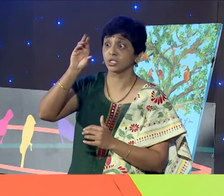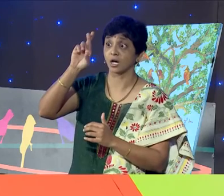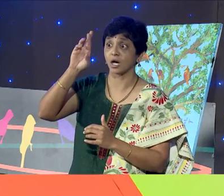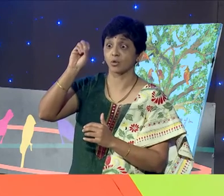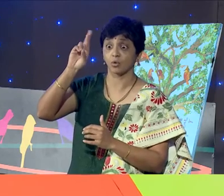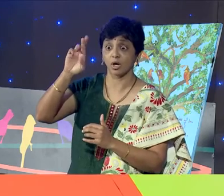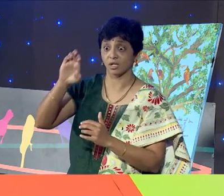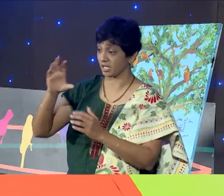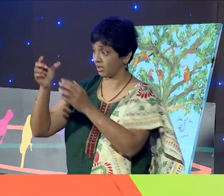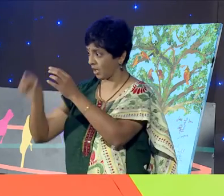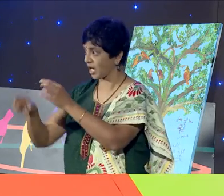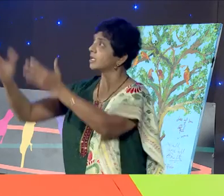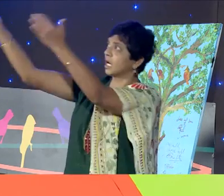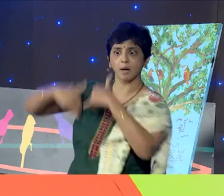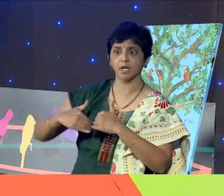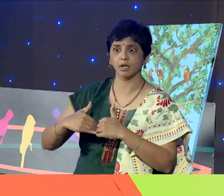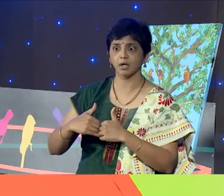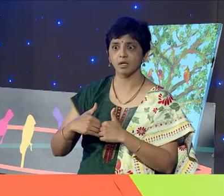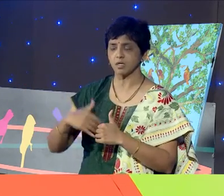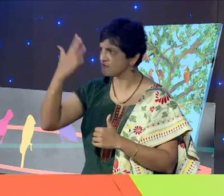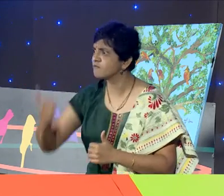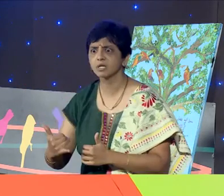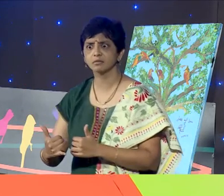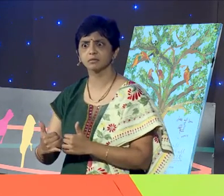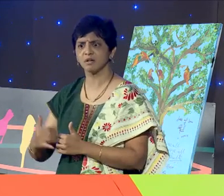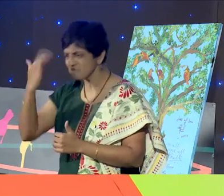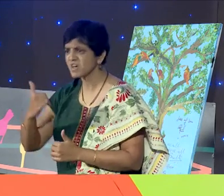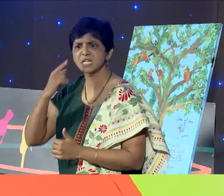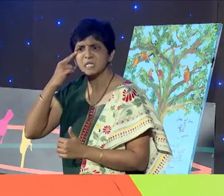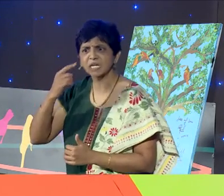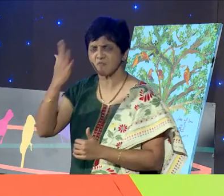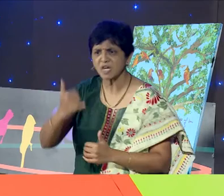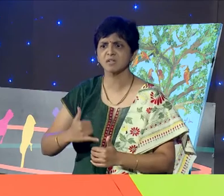भगाने के लिए मच्छर भी चाइना से आने वाले हैं, तो हर चीज चाइना से।